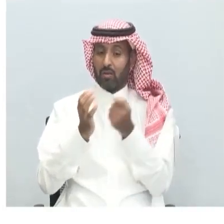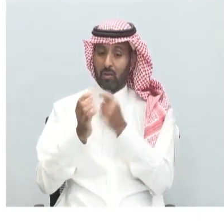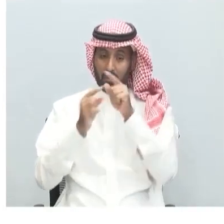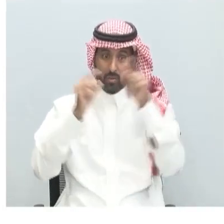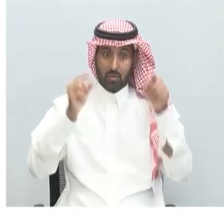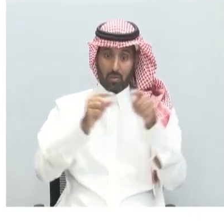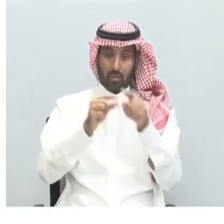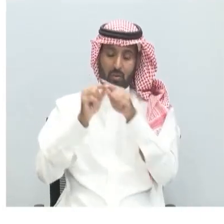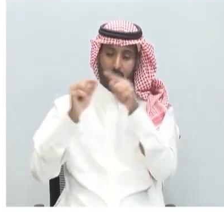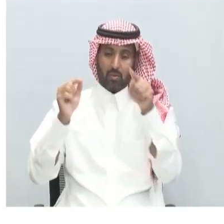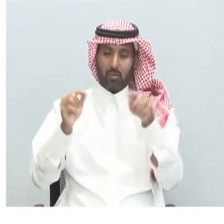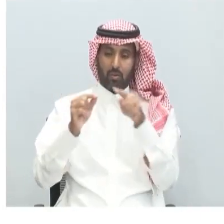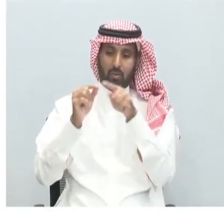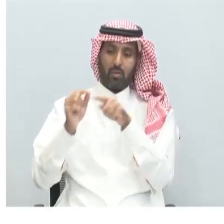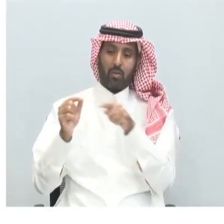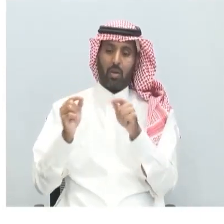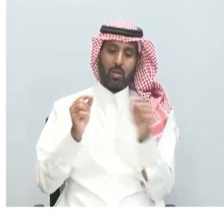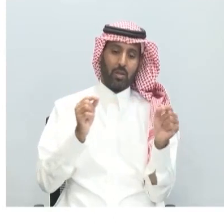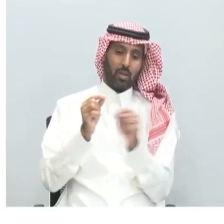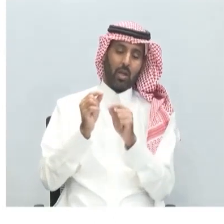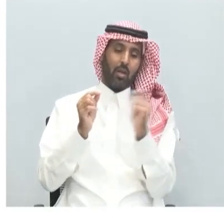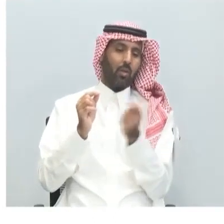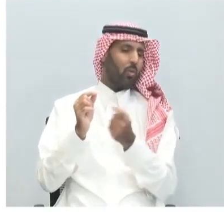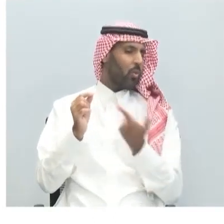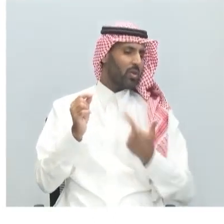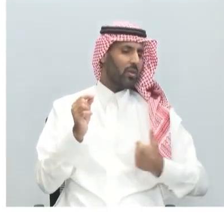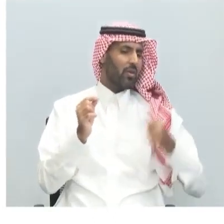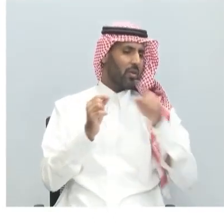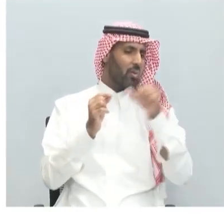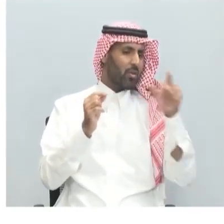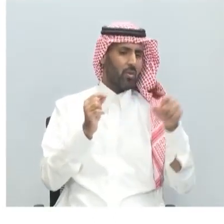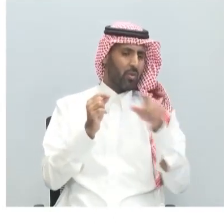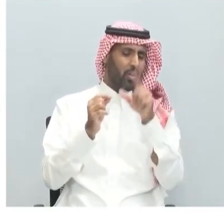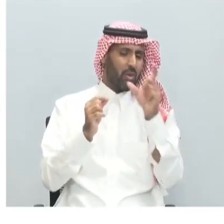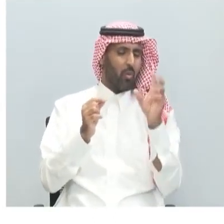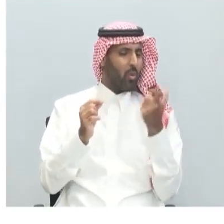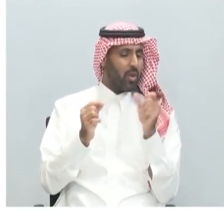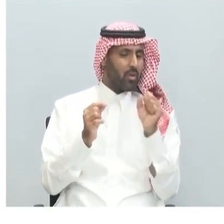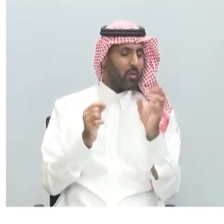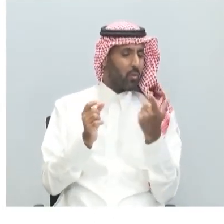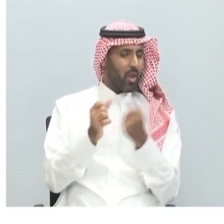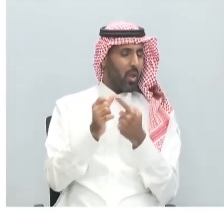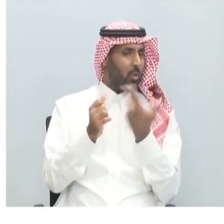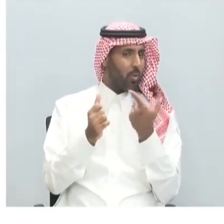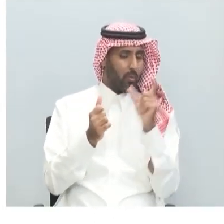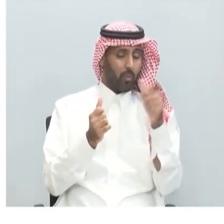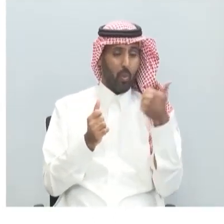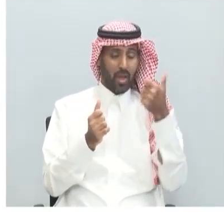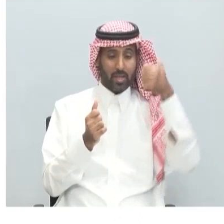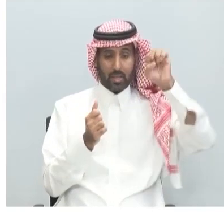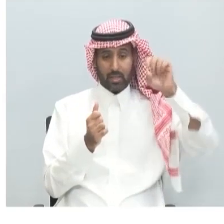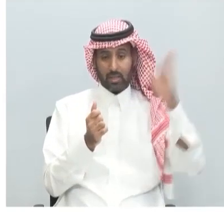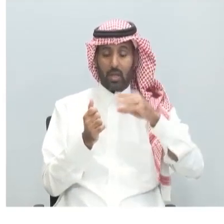المربعات ساضع تحت وعنون كل مربع ما هو هذا هو المربع الاول والاس